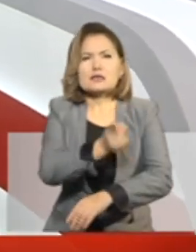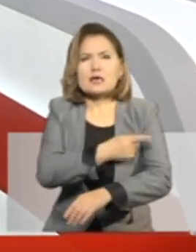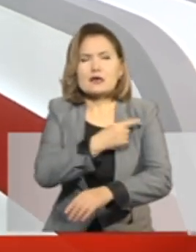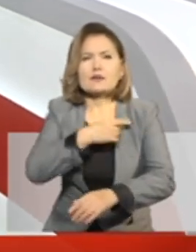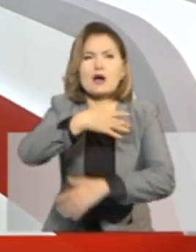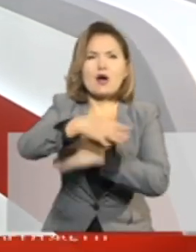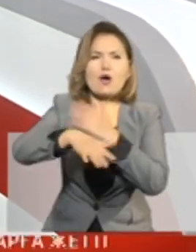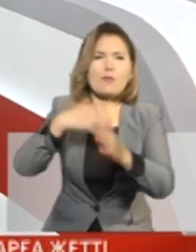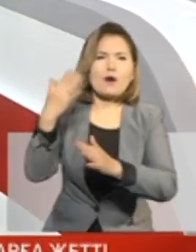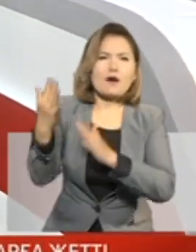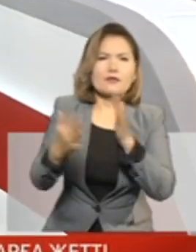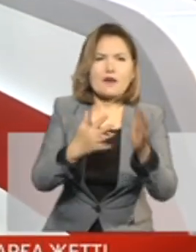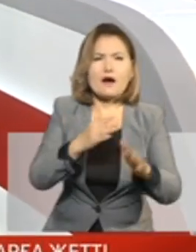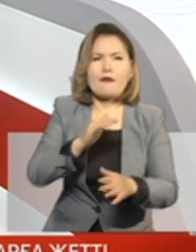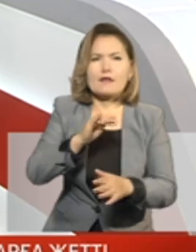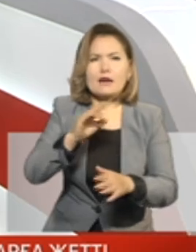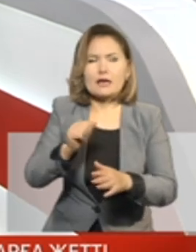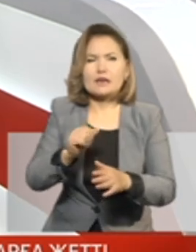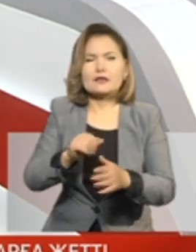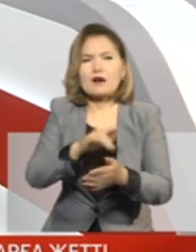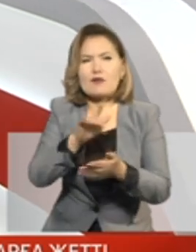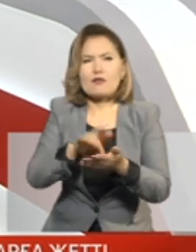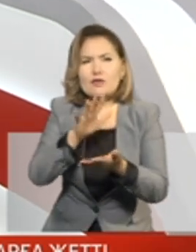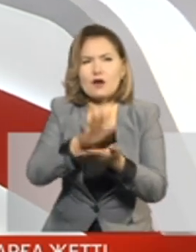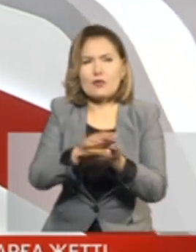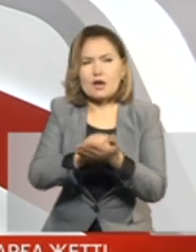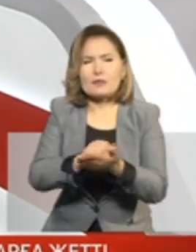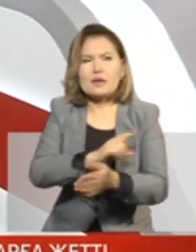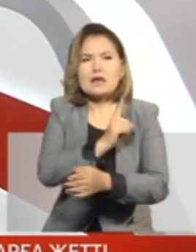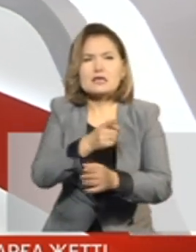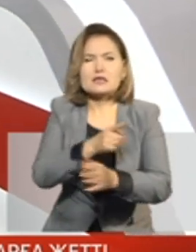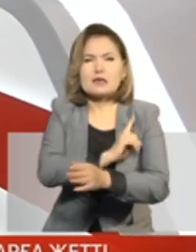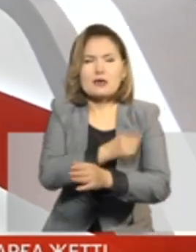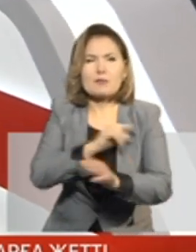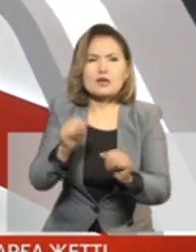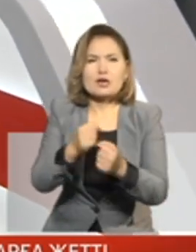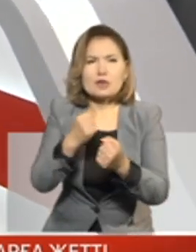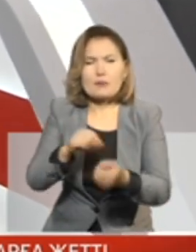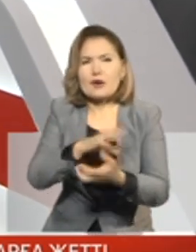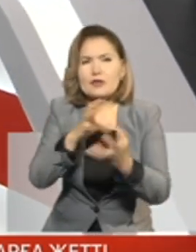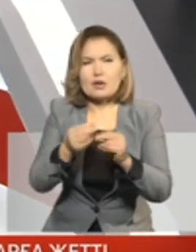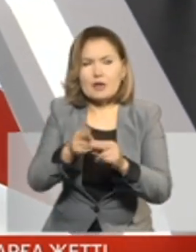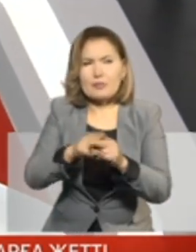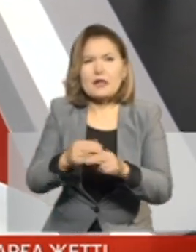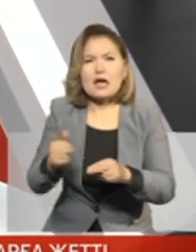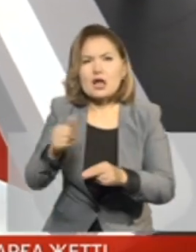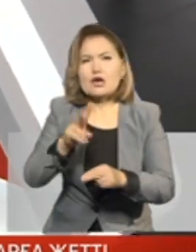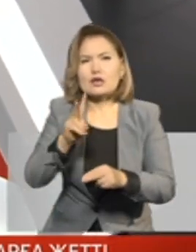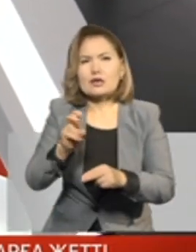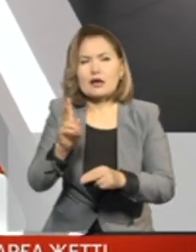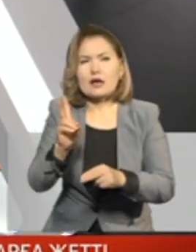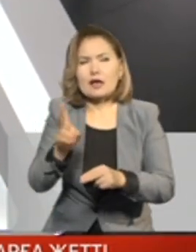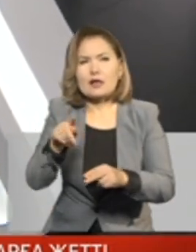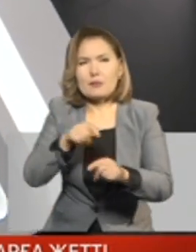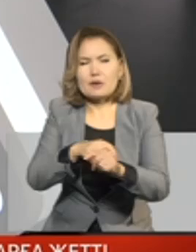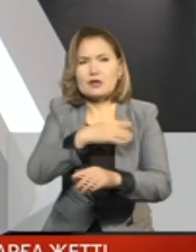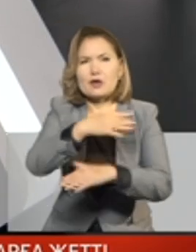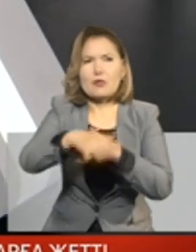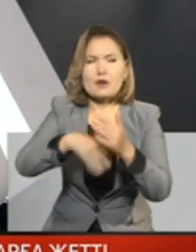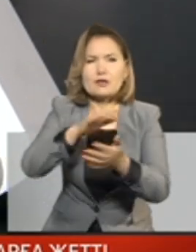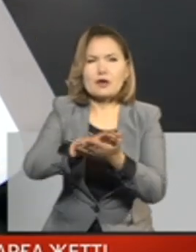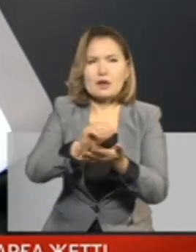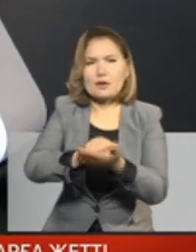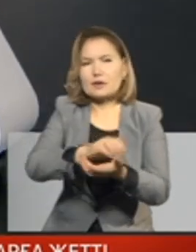Милтон дауылы Флорида шығанағына жетті. Сұрапыл желдің жылдамдығы бәсеңдегеннің өзінде сағатына 200 шақырымға барады.